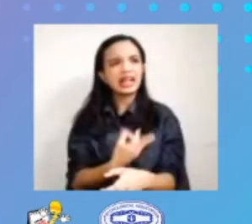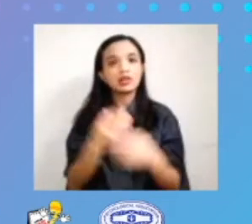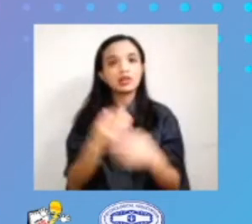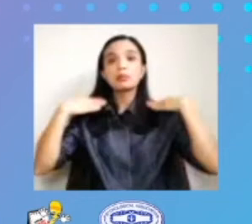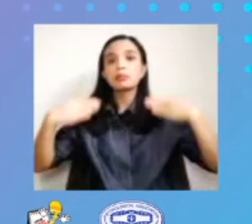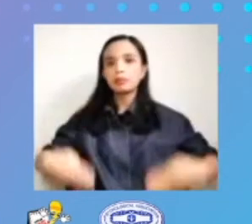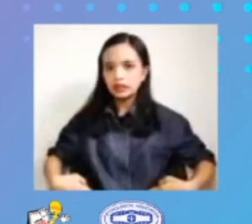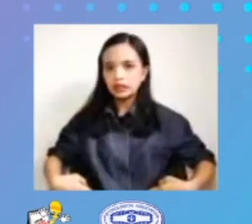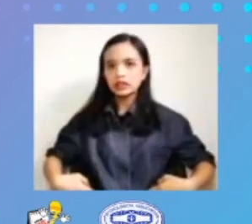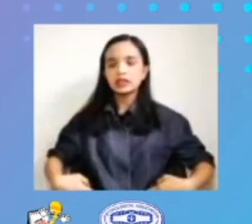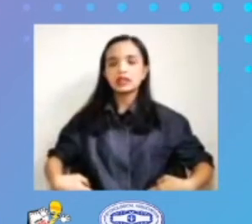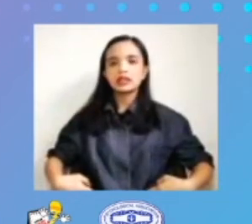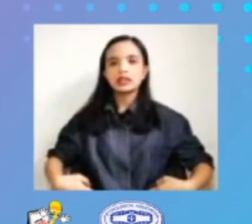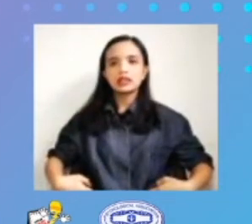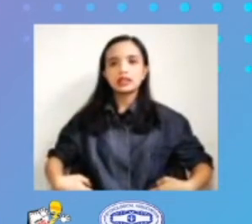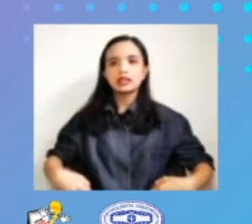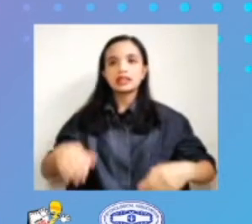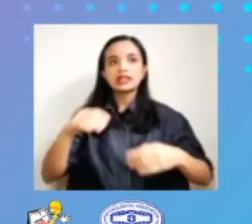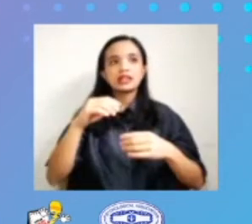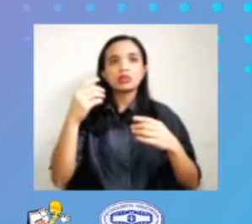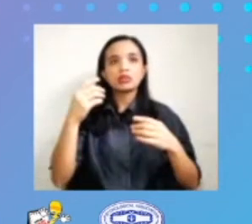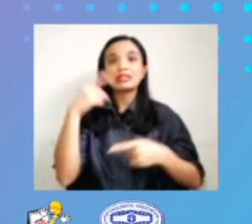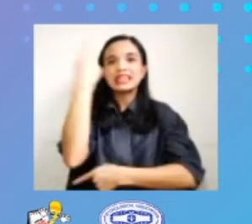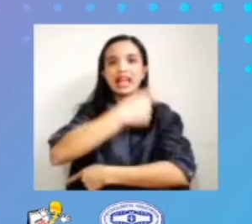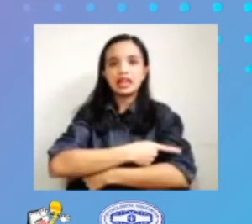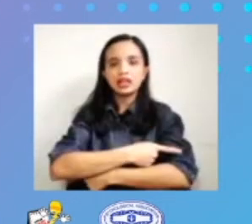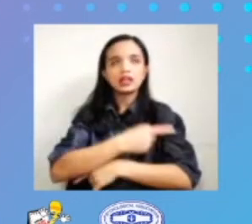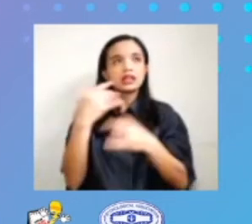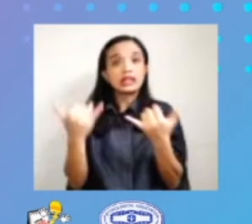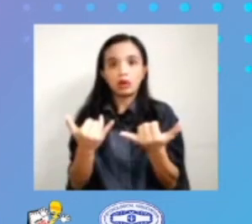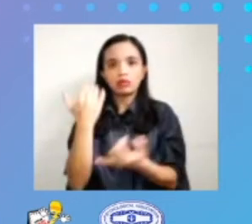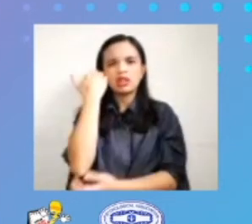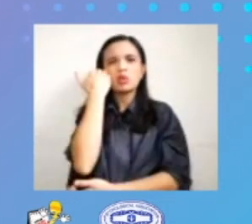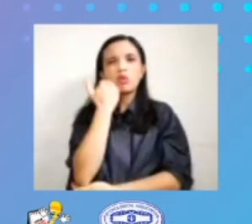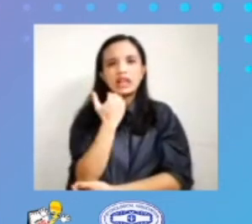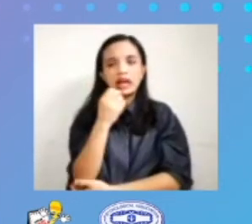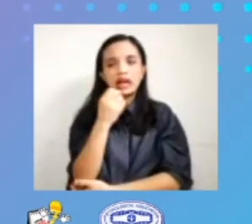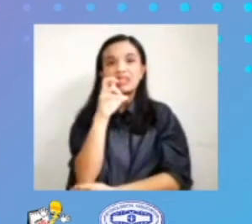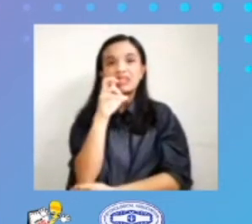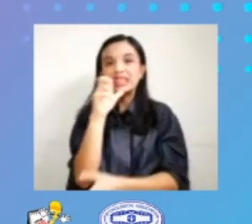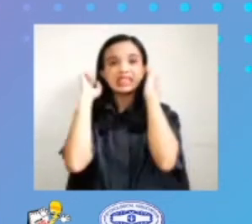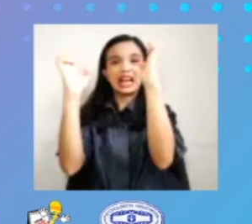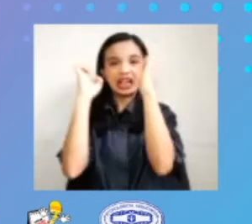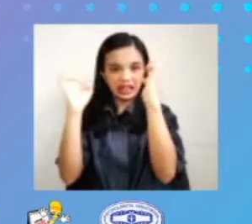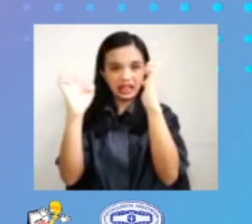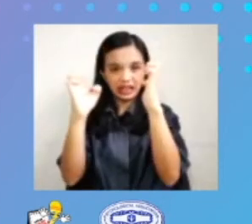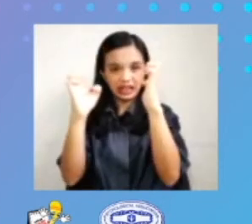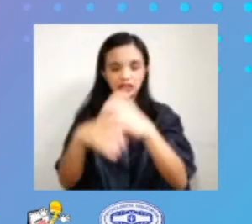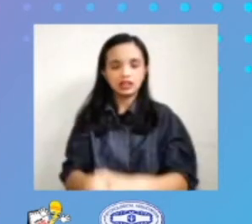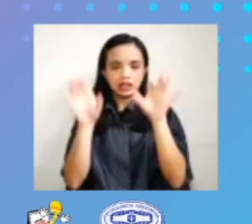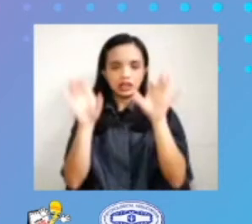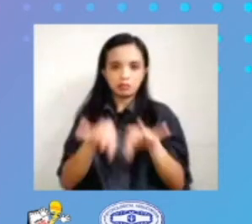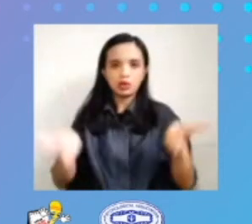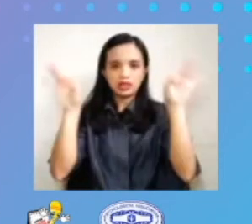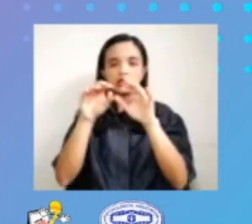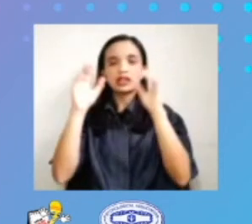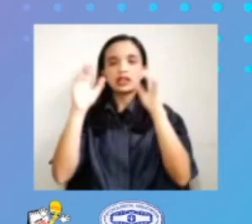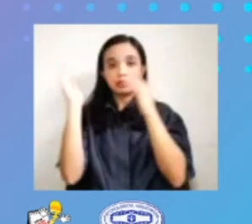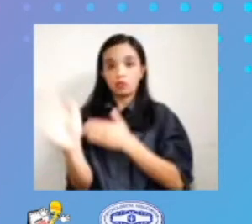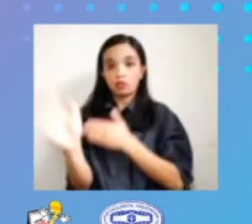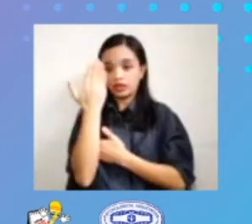of like, I have something to do now. You have to begin with being strict, not just on the way you do it, but also by